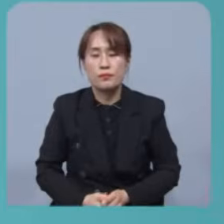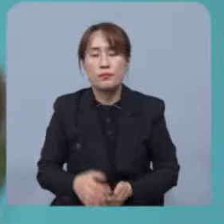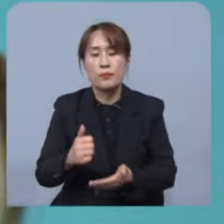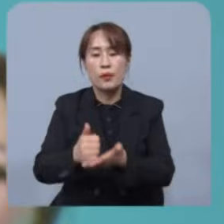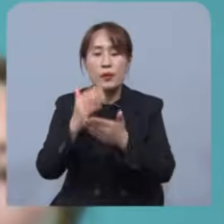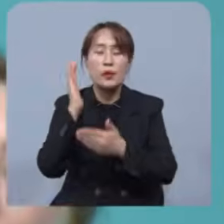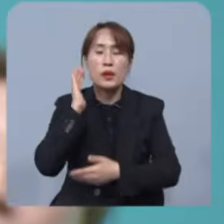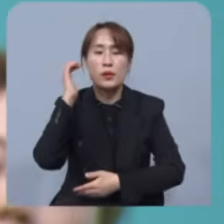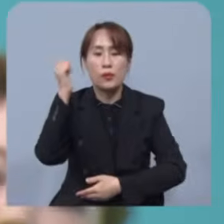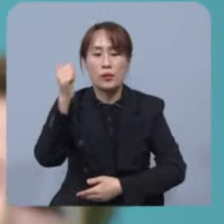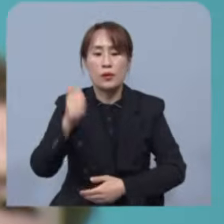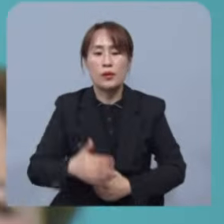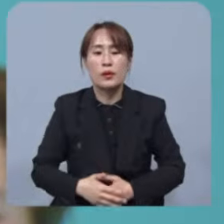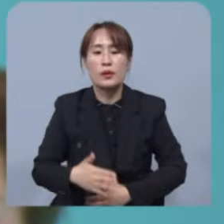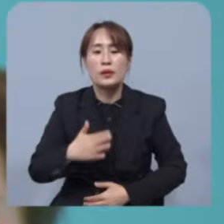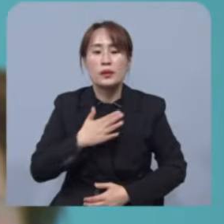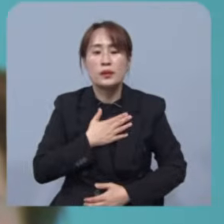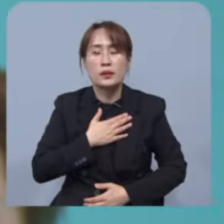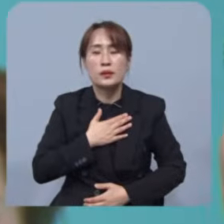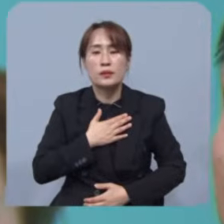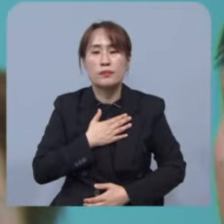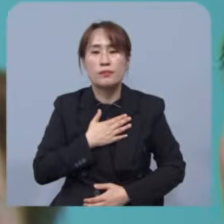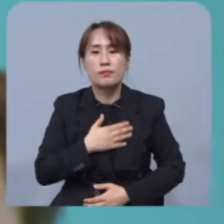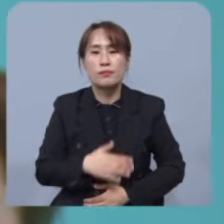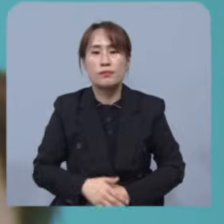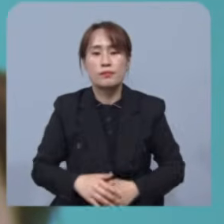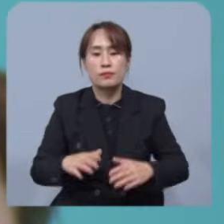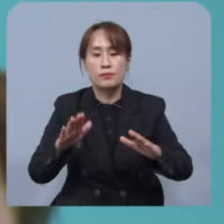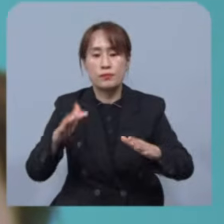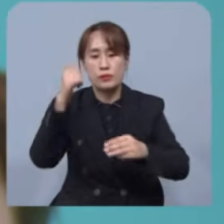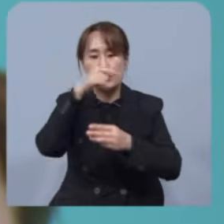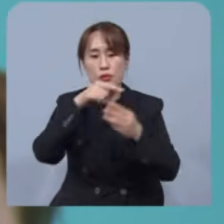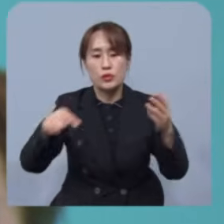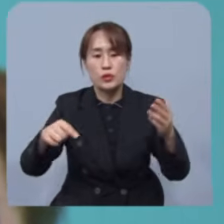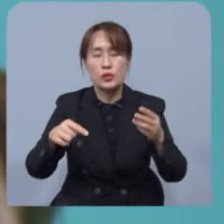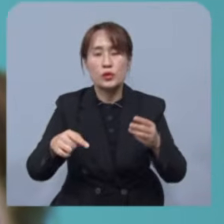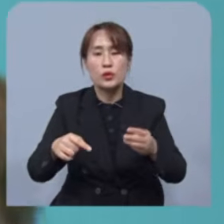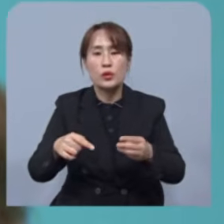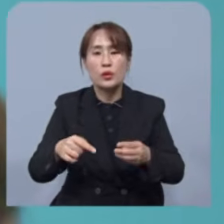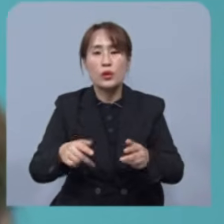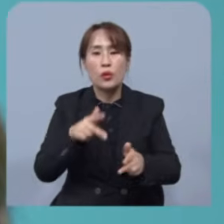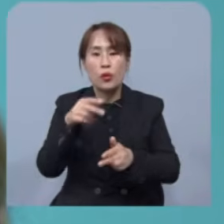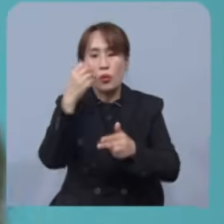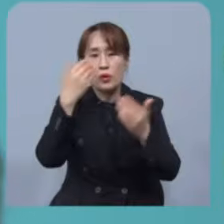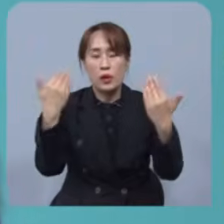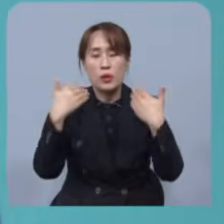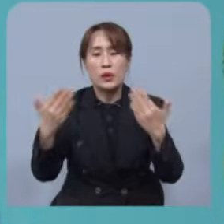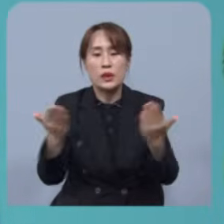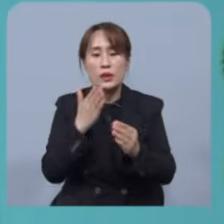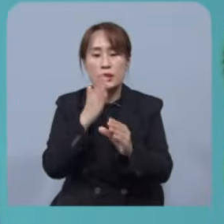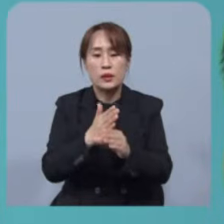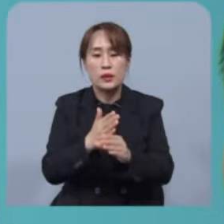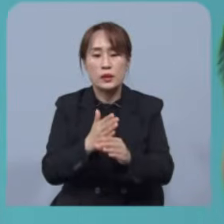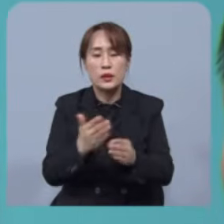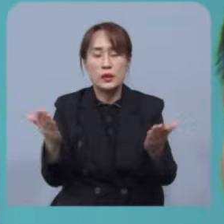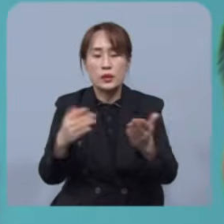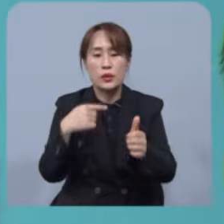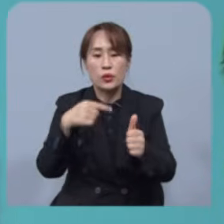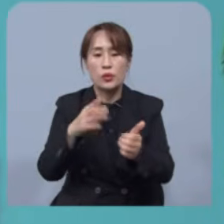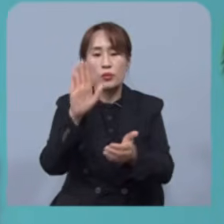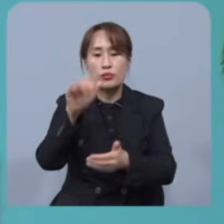존경하는 대통령님, 저는 지금 충주공업고등학교에서 근무하고 있는